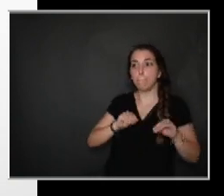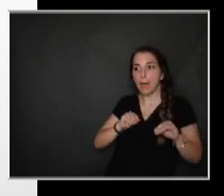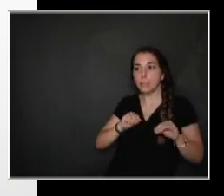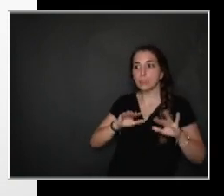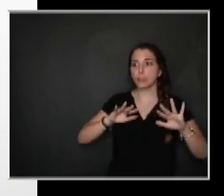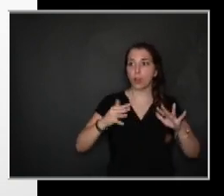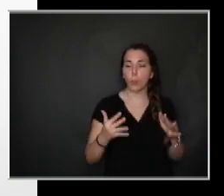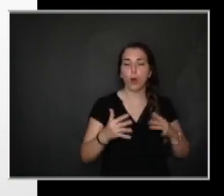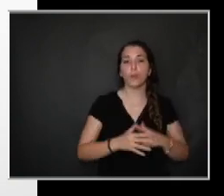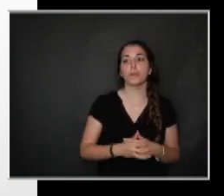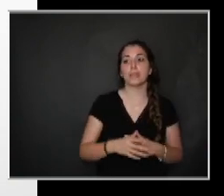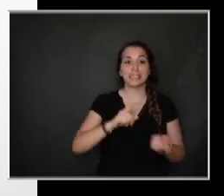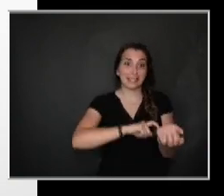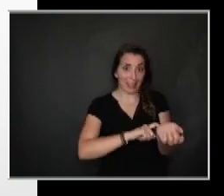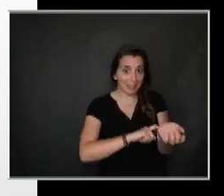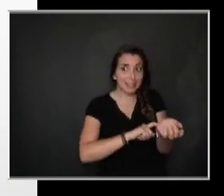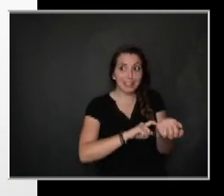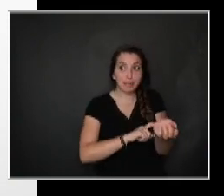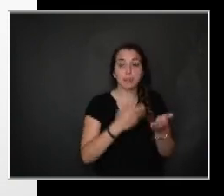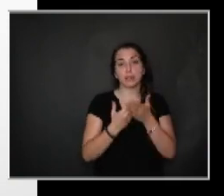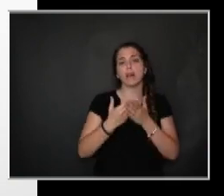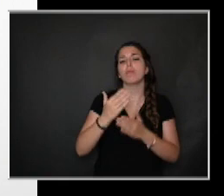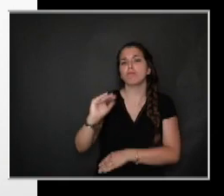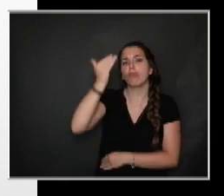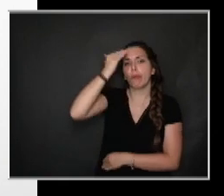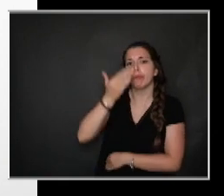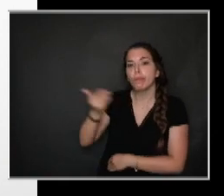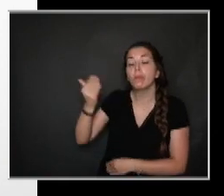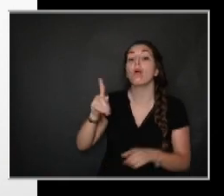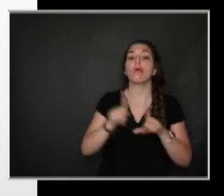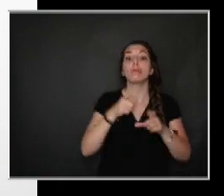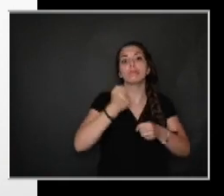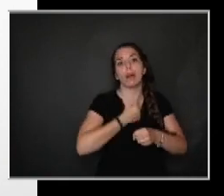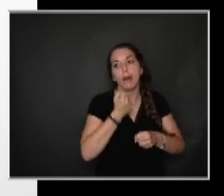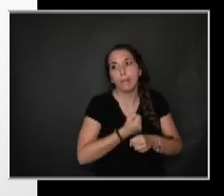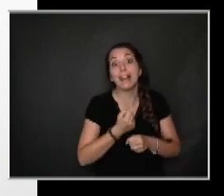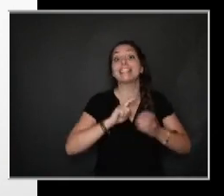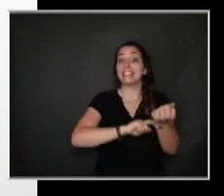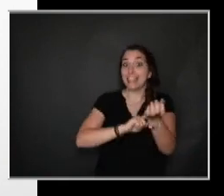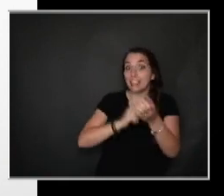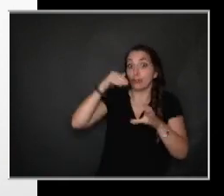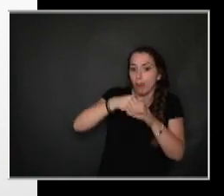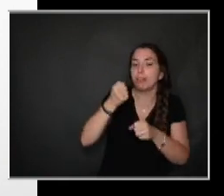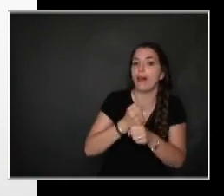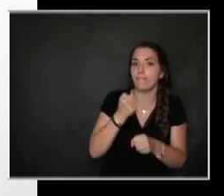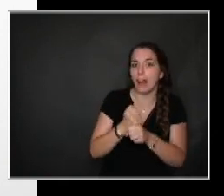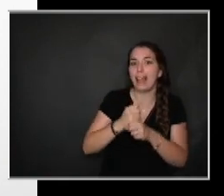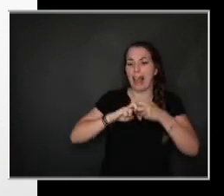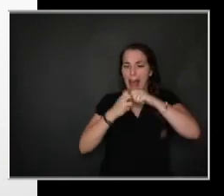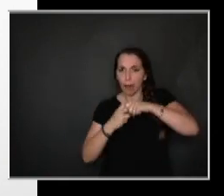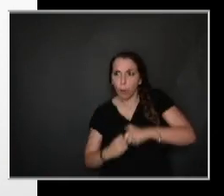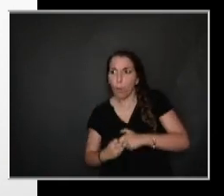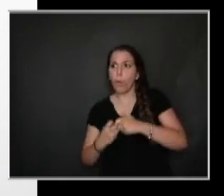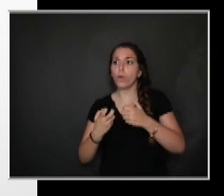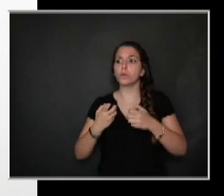y a le stress, ça c'est bien connu, il y a le travail qu'on a, le stress au travail, l'arthrose, le muscle,